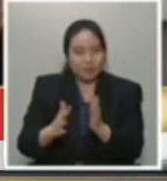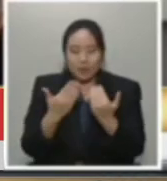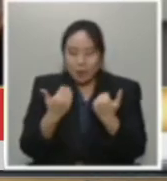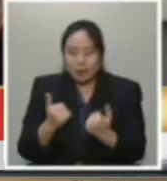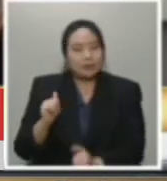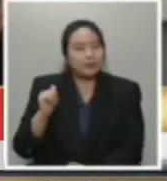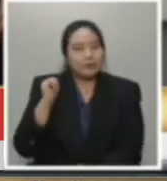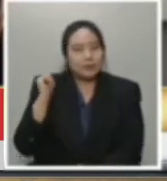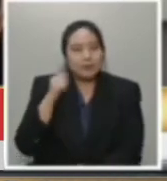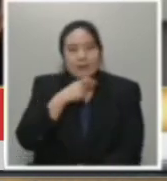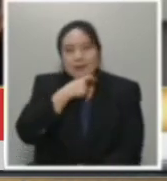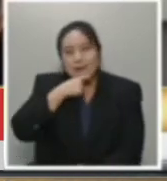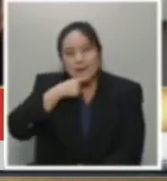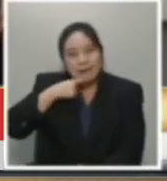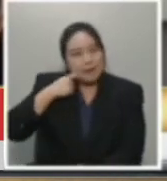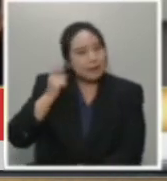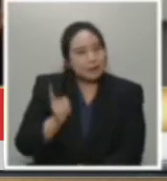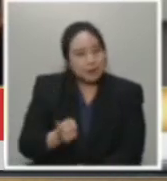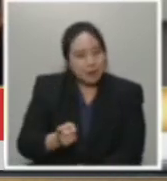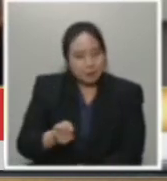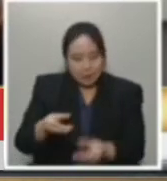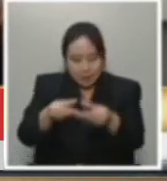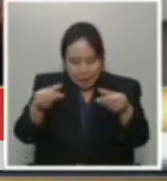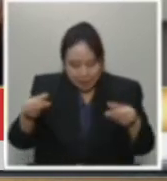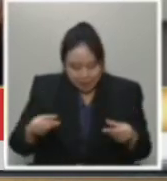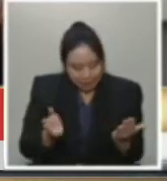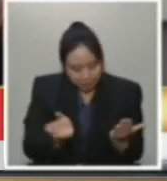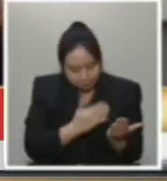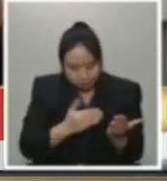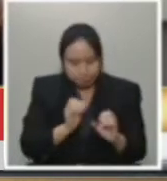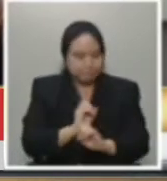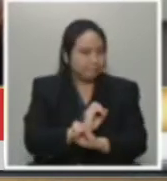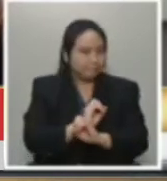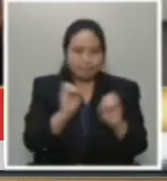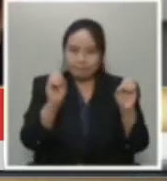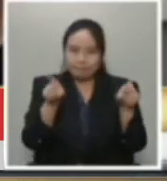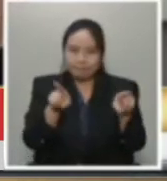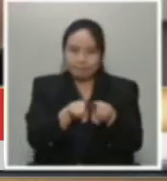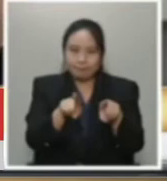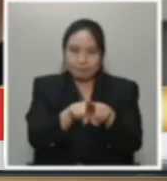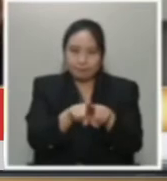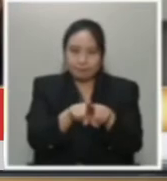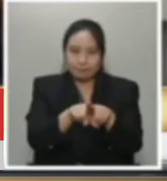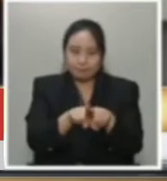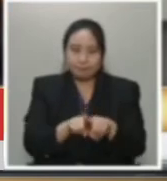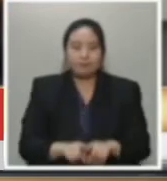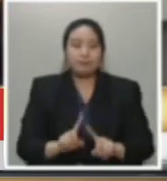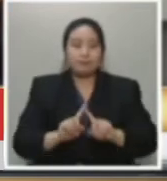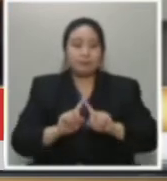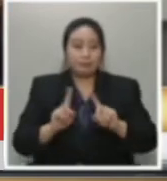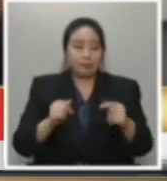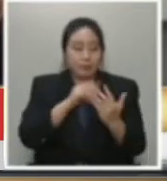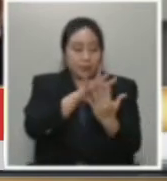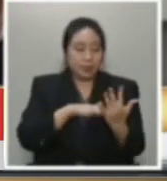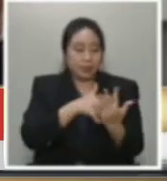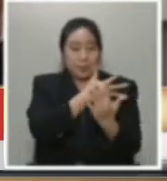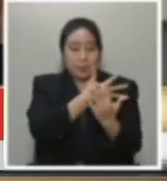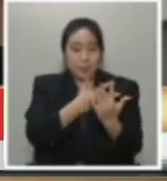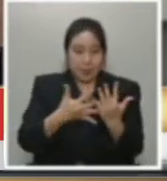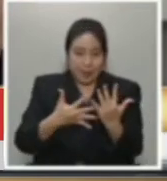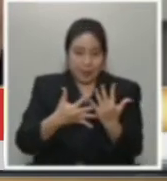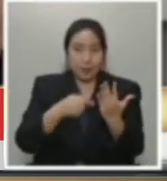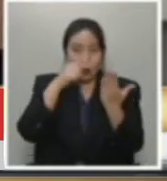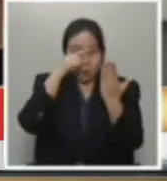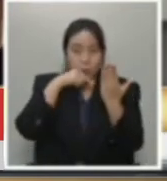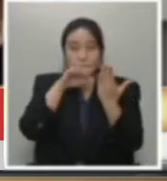คะแล้วก็ไม่มีในรายงานเช่นเดียวกันค่ะแต่ว่าในเรื่องของแผนการไปรูปประเท